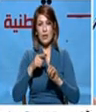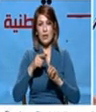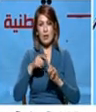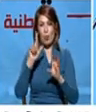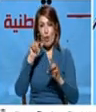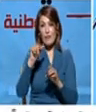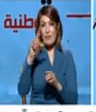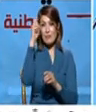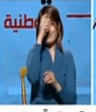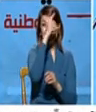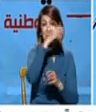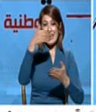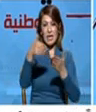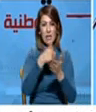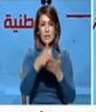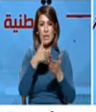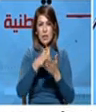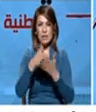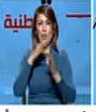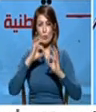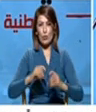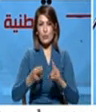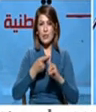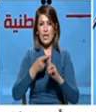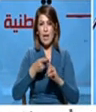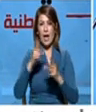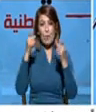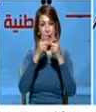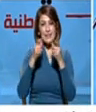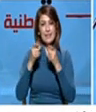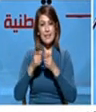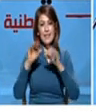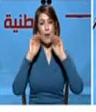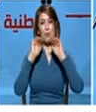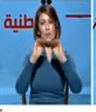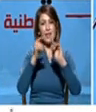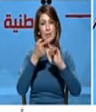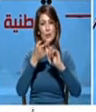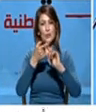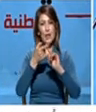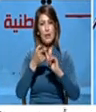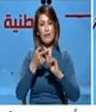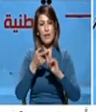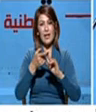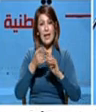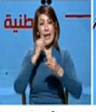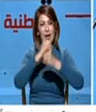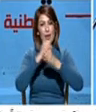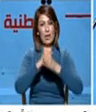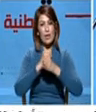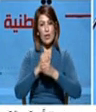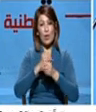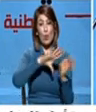اقتصاديه المؤسسه اللي توقف نشاطها بصفه مؤقته واحيل عمالها على اه التوقف عن نشاط